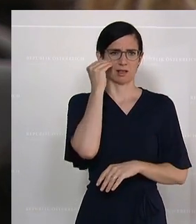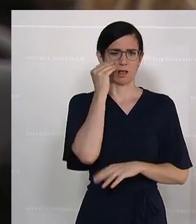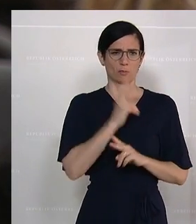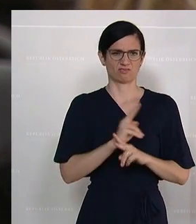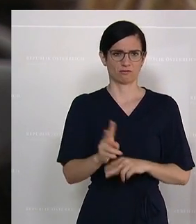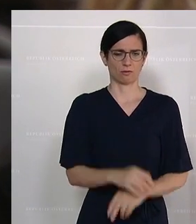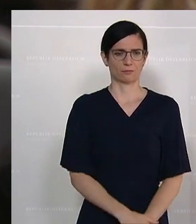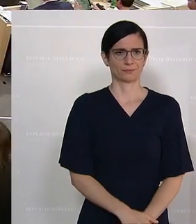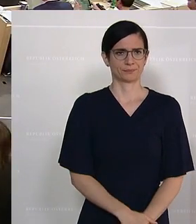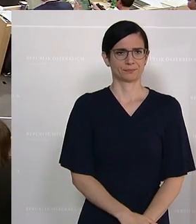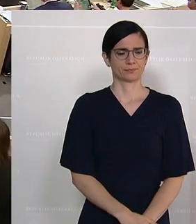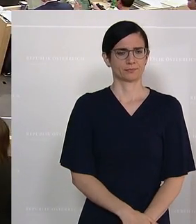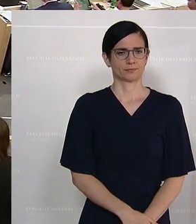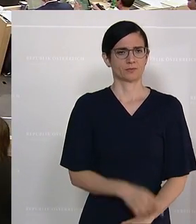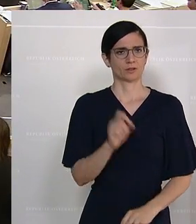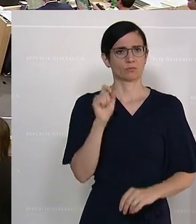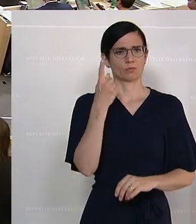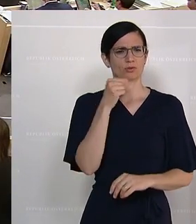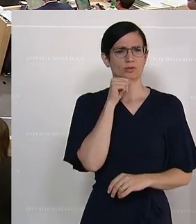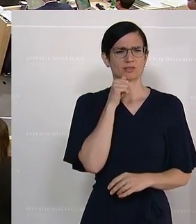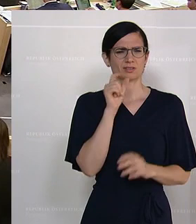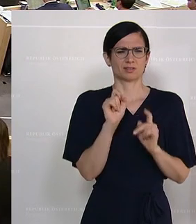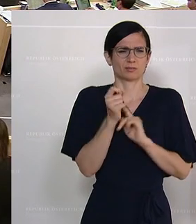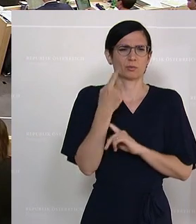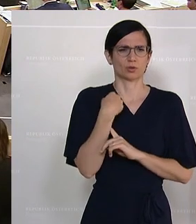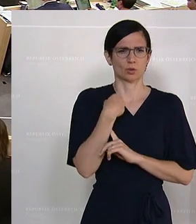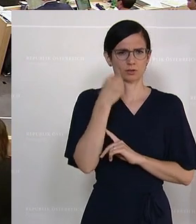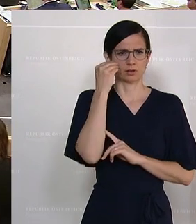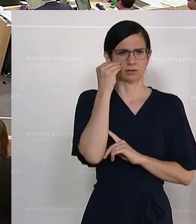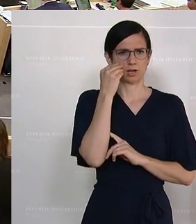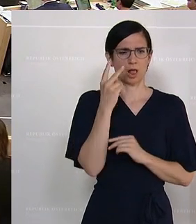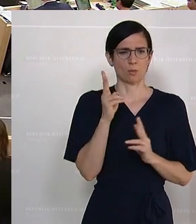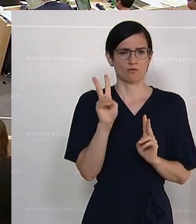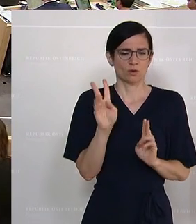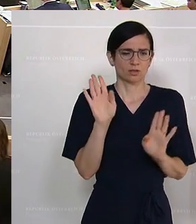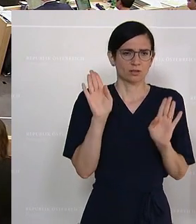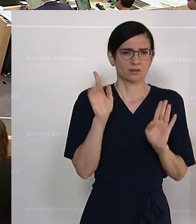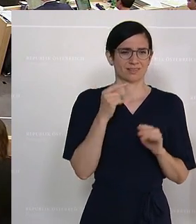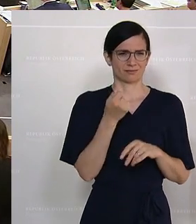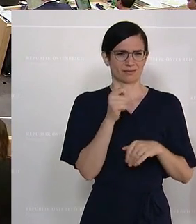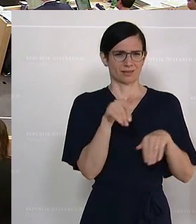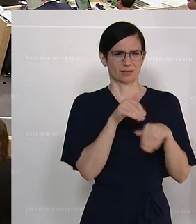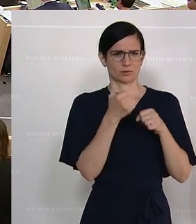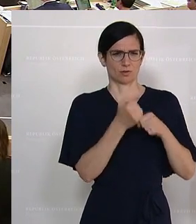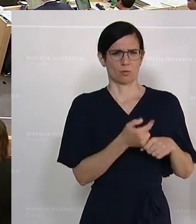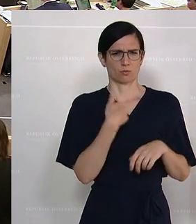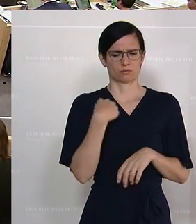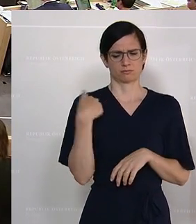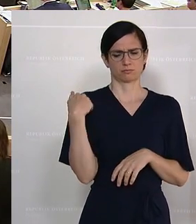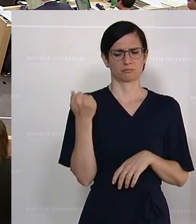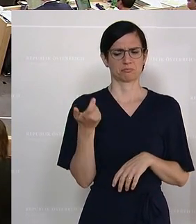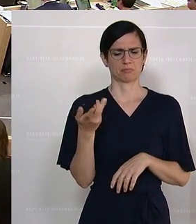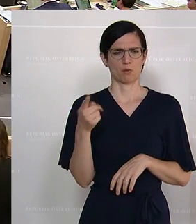insbesondere insbesondere nicht sonderlich glaubwürdig weil dieser finanzminister der finanzminister war der fein paar monaten noch gesagt hat man ja